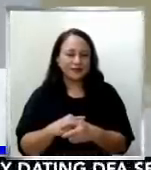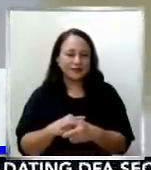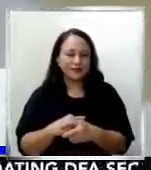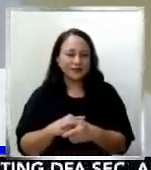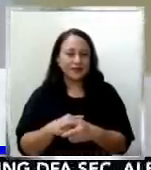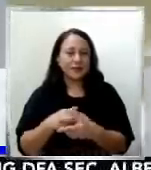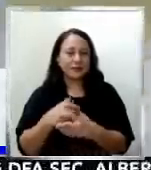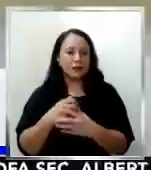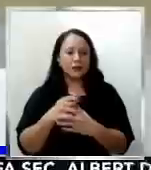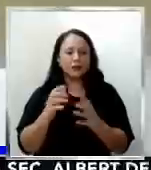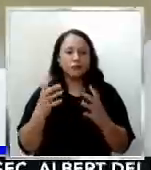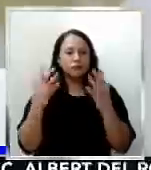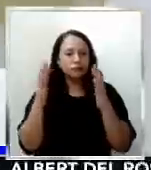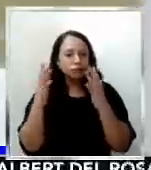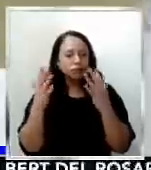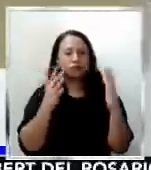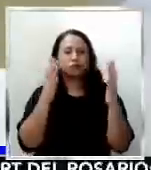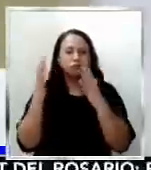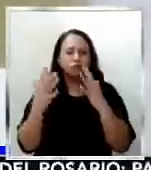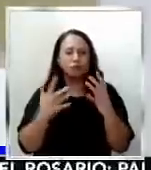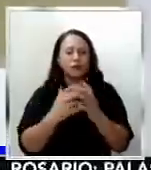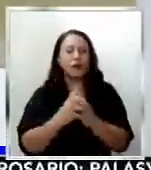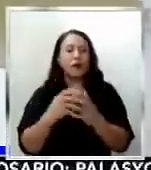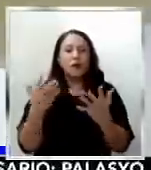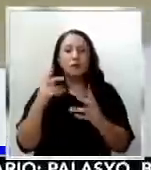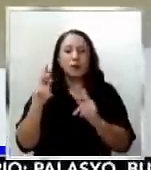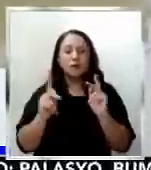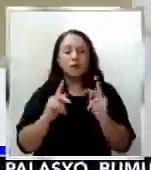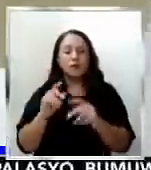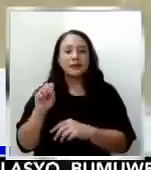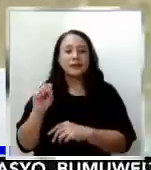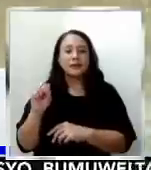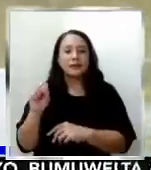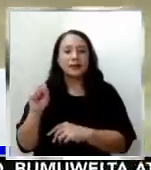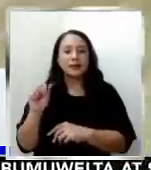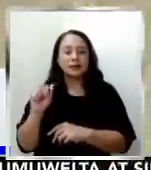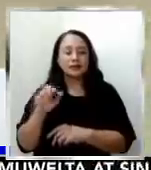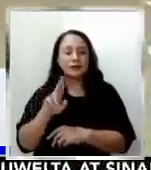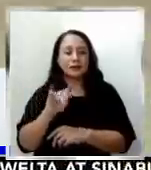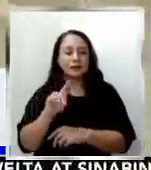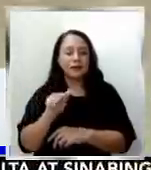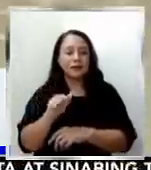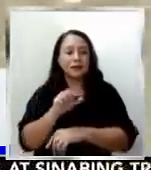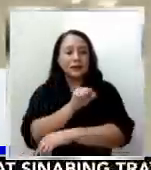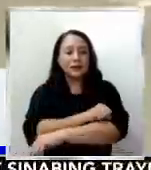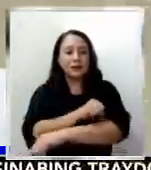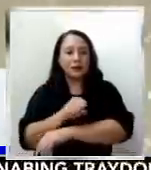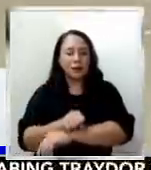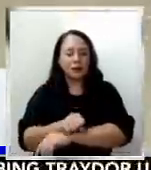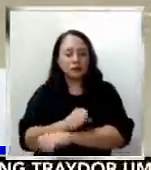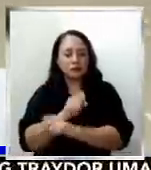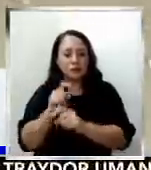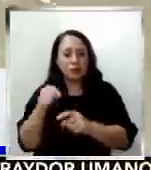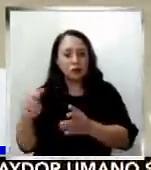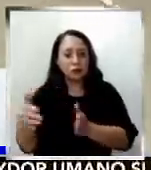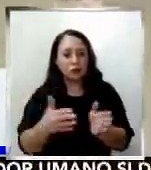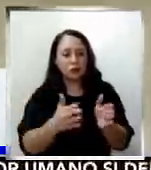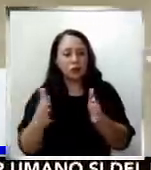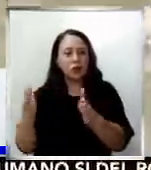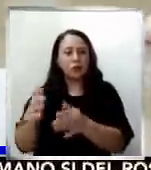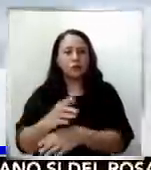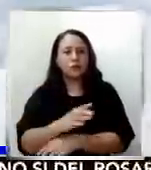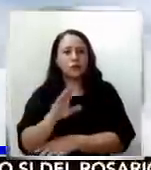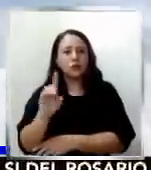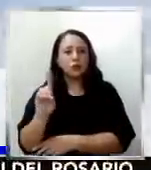Napahiyaw at napapalakpak sa galak ang mga taga Santa Rita Samar nang bumulaga sa kanilang ilog ang isang